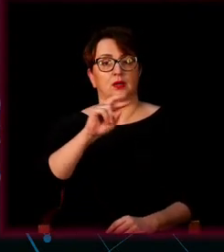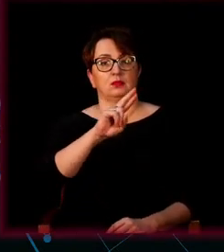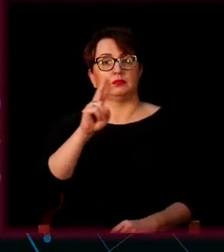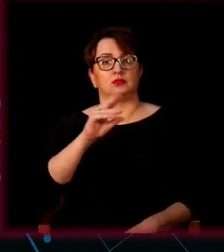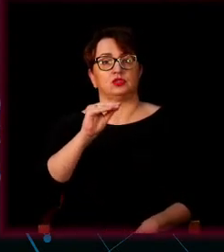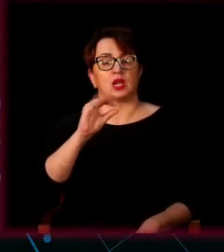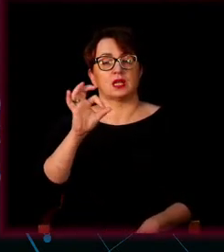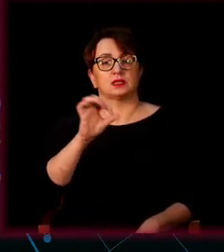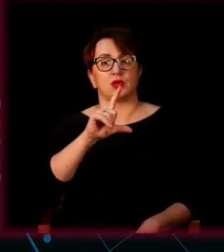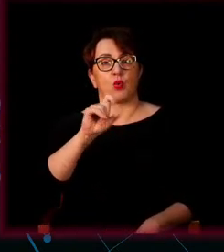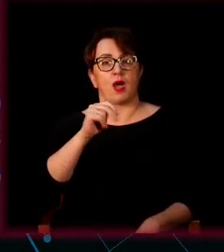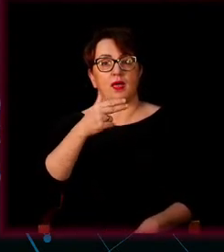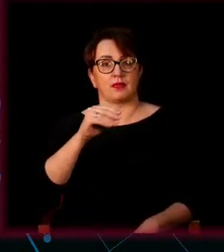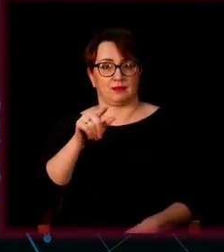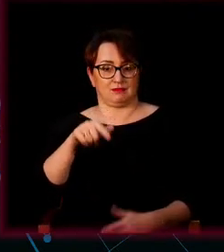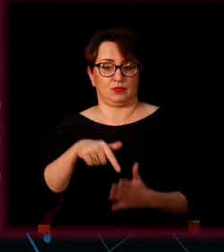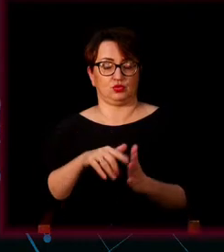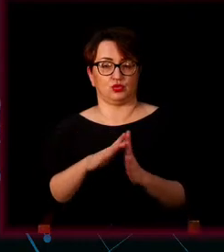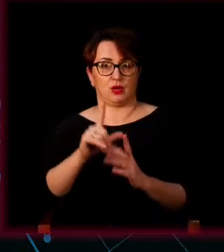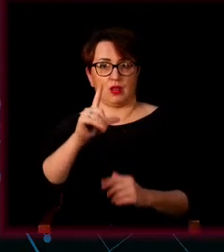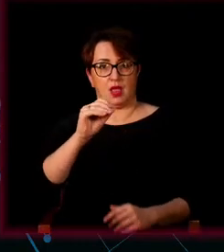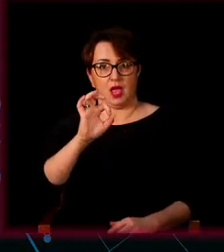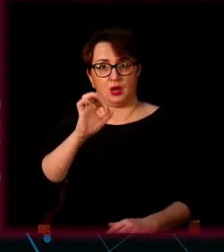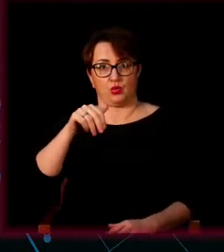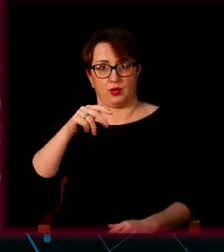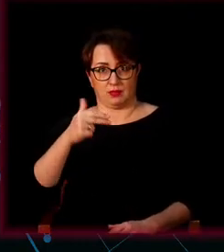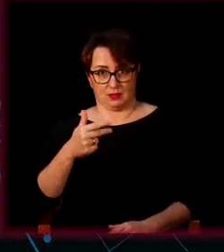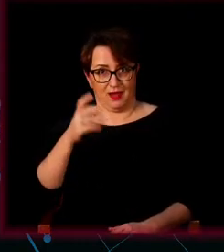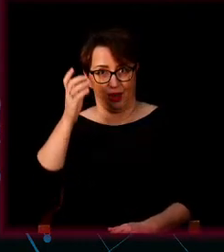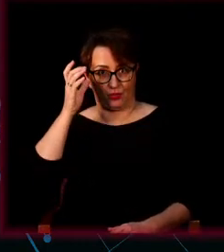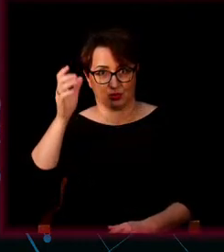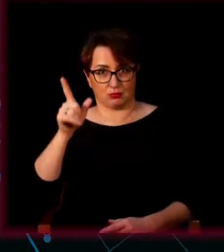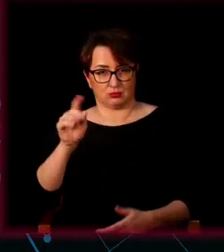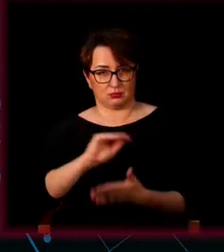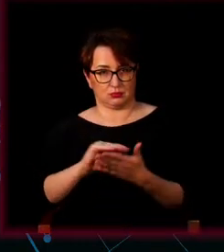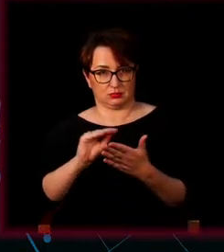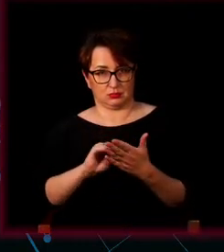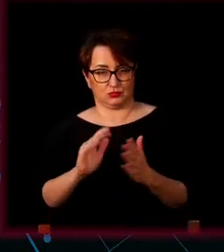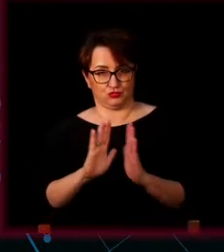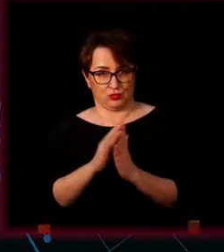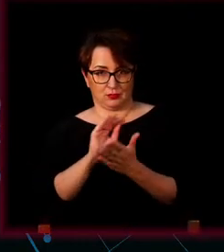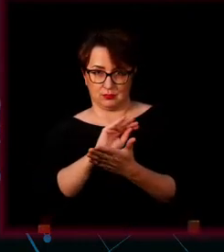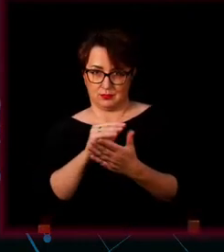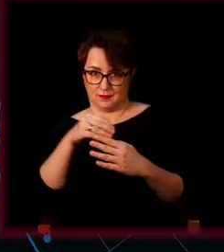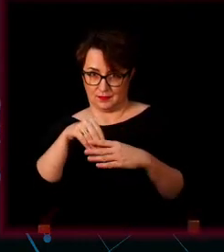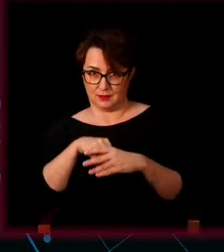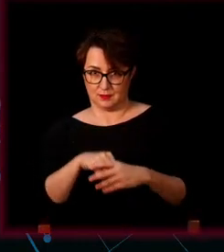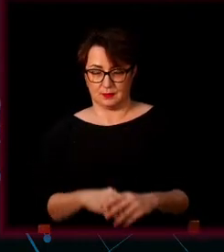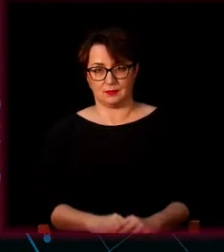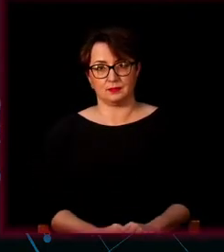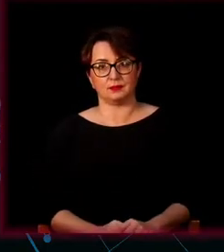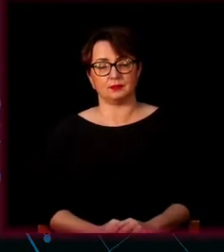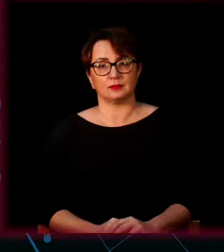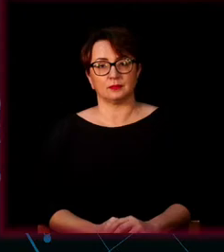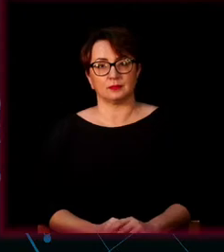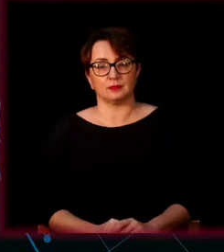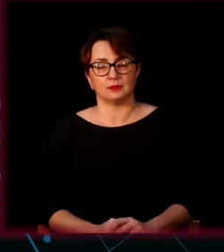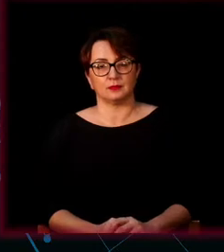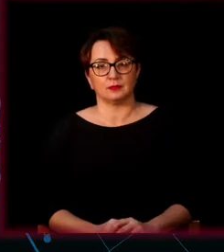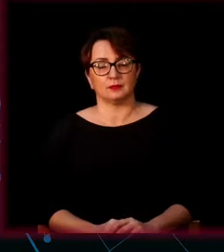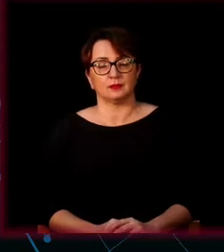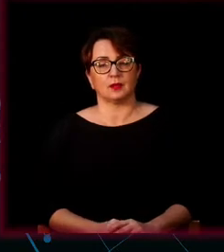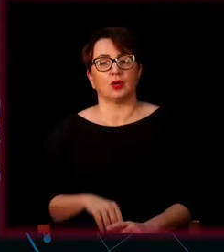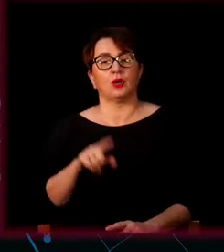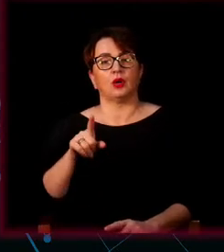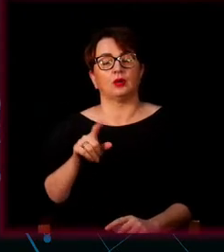przesłań Le Guin, jakie miała, jakby stało za tą powieścią Ursuli Le Guin, to przesłanie